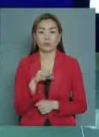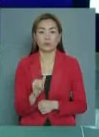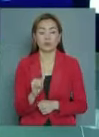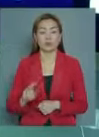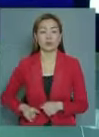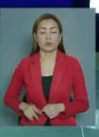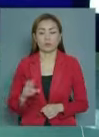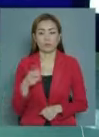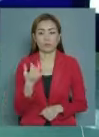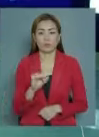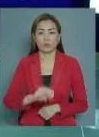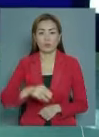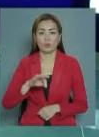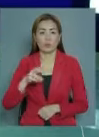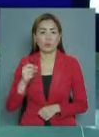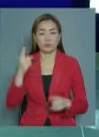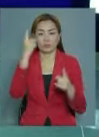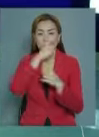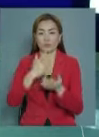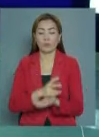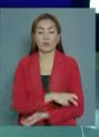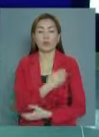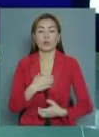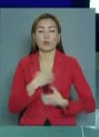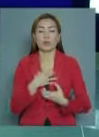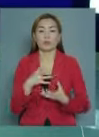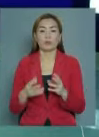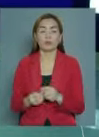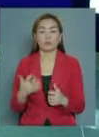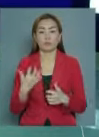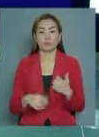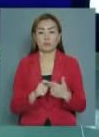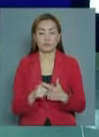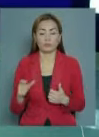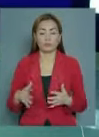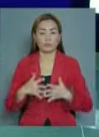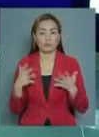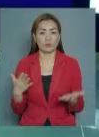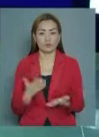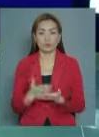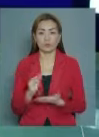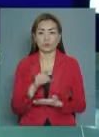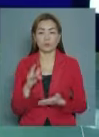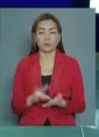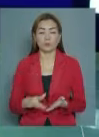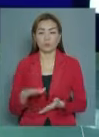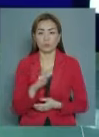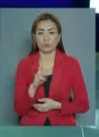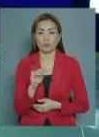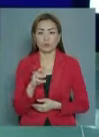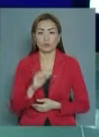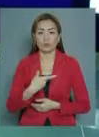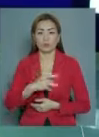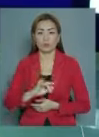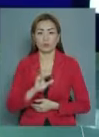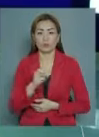филиалының директоры Байтолла Ғазиз мәлім етті. Медициналық сақтандыру жүйесінен тыс қалғандардың басым бөлігі Атырау қаласы, Құрманғазы мен